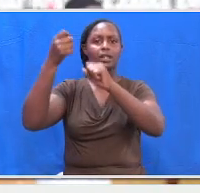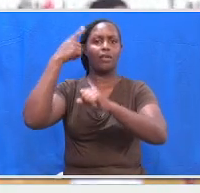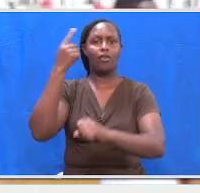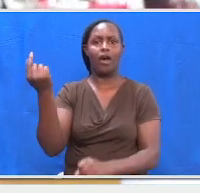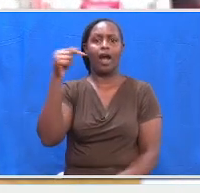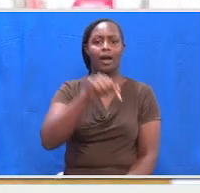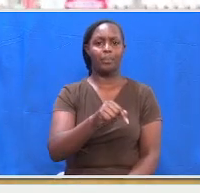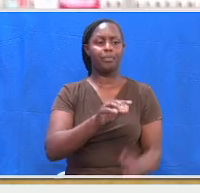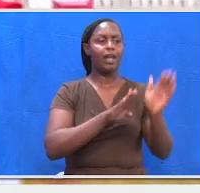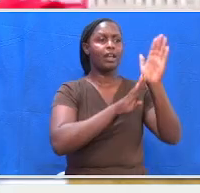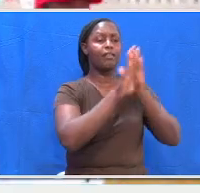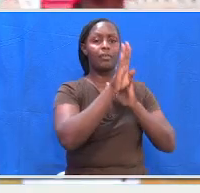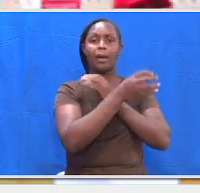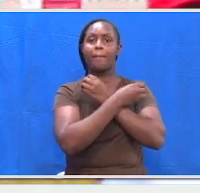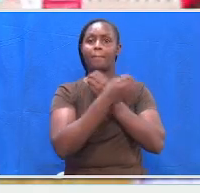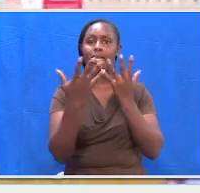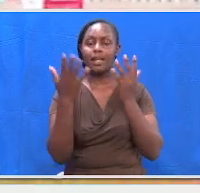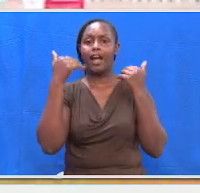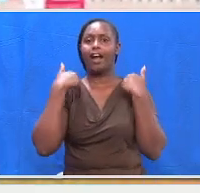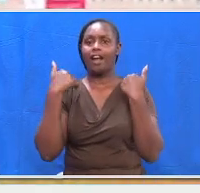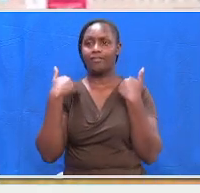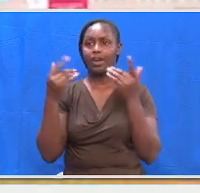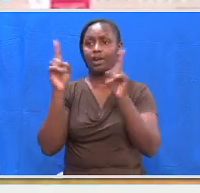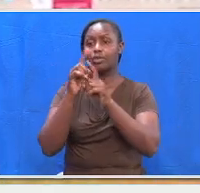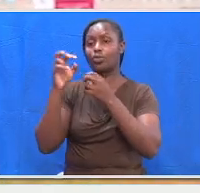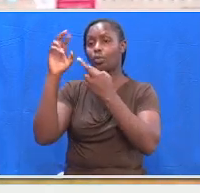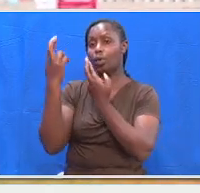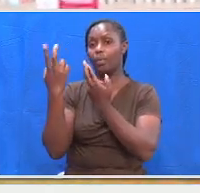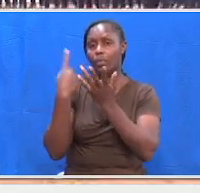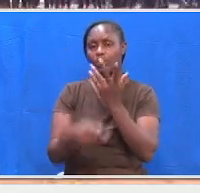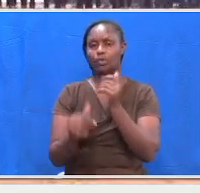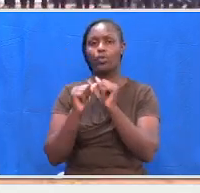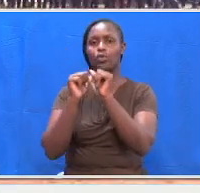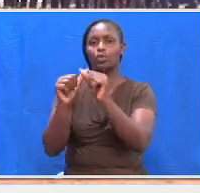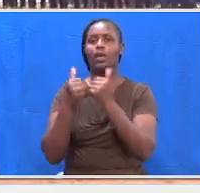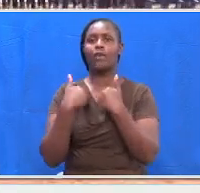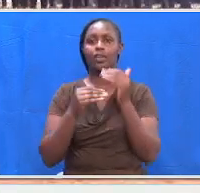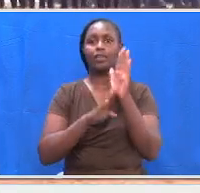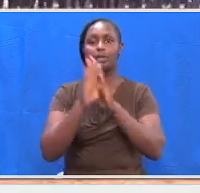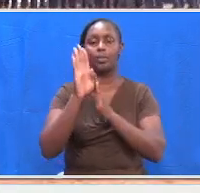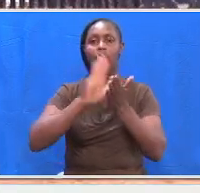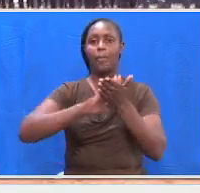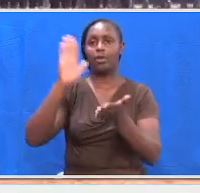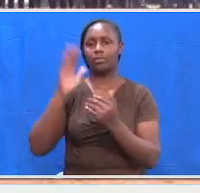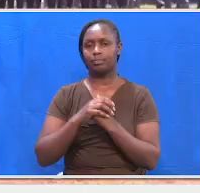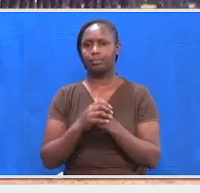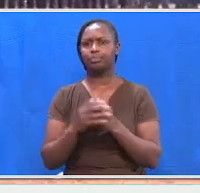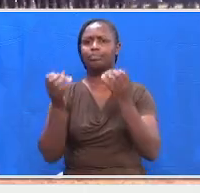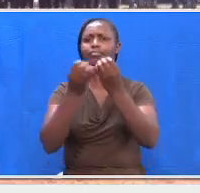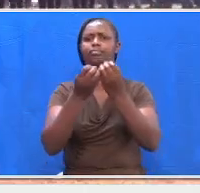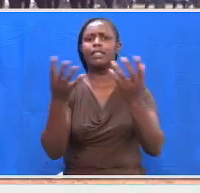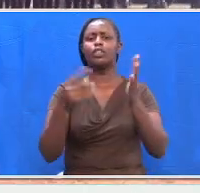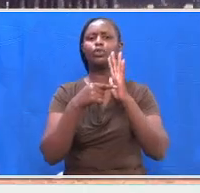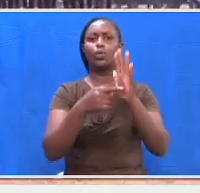ameleta maendeleo mengi zaidi, na tuna hope kutakuwa na maendeleo zaidi hapo. Kadhalika wenyeji wa hapa wameonyesha